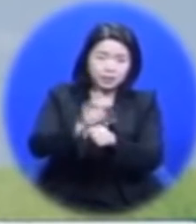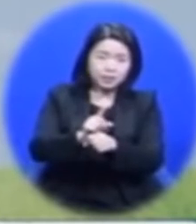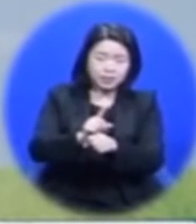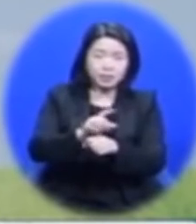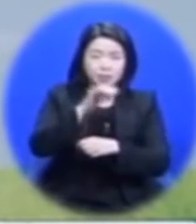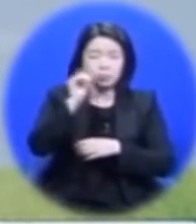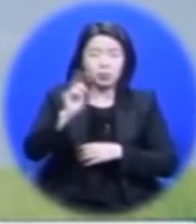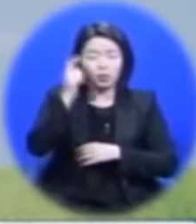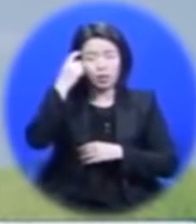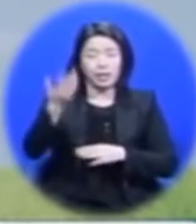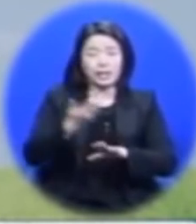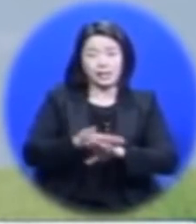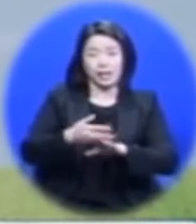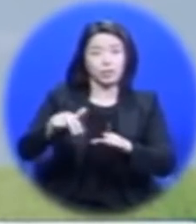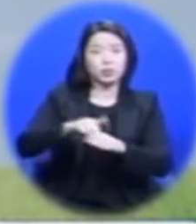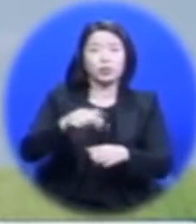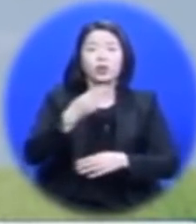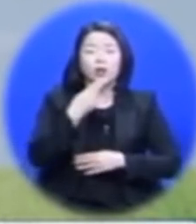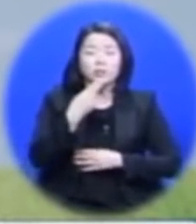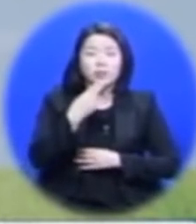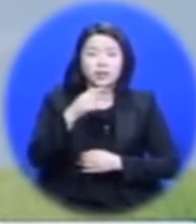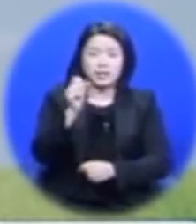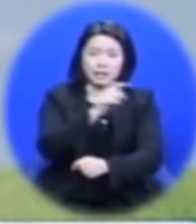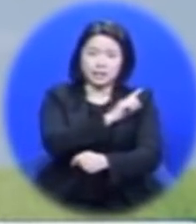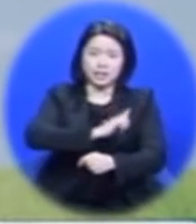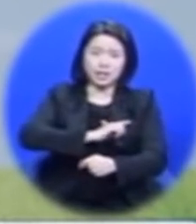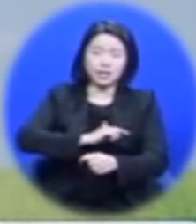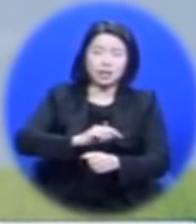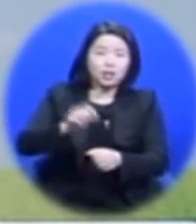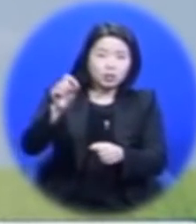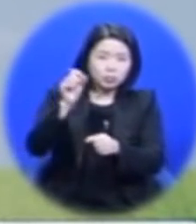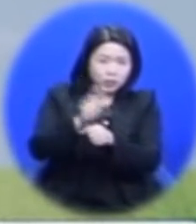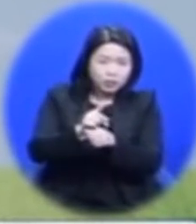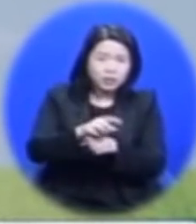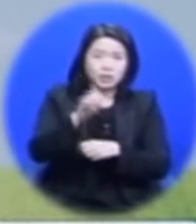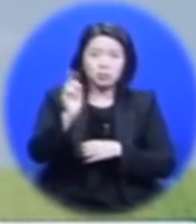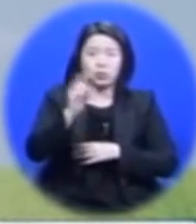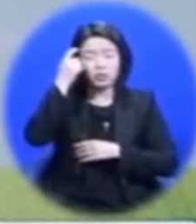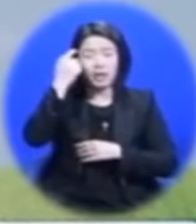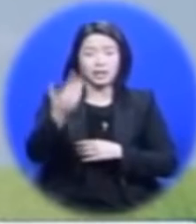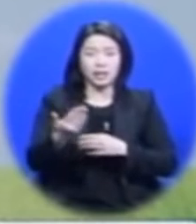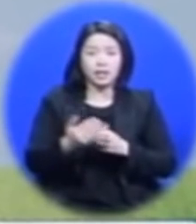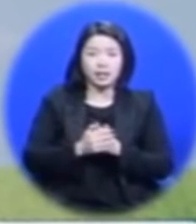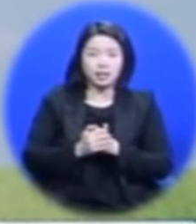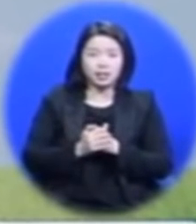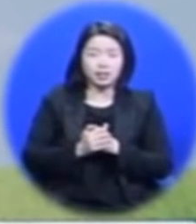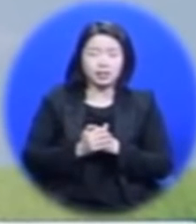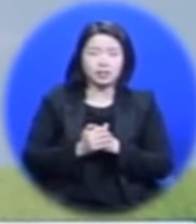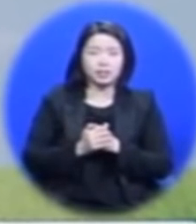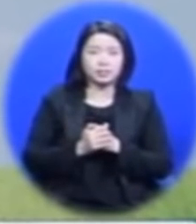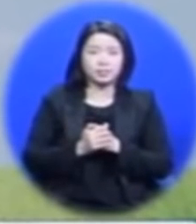기독교에만 있고 다른 종교에는 없는 가장 독특한 것이 무엇인지 아십니까?